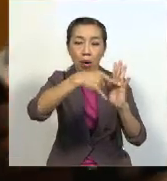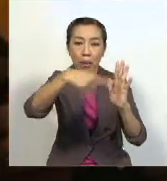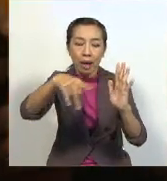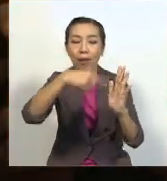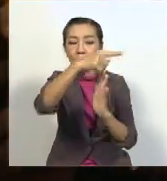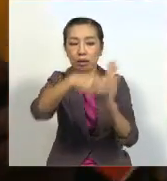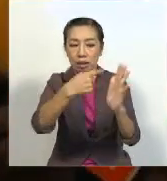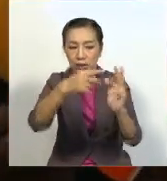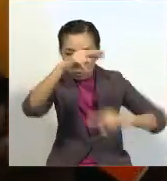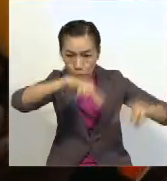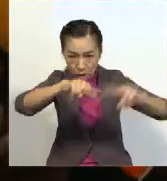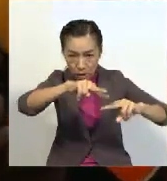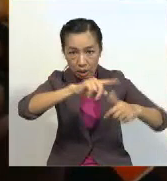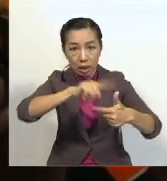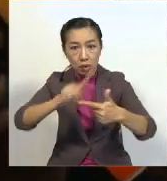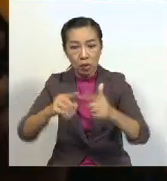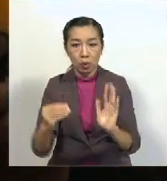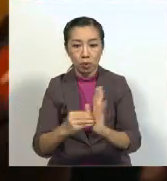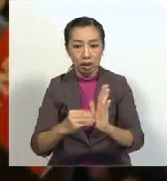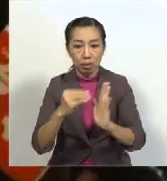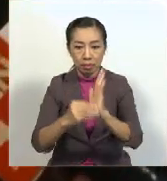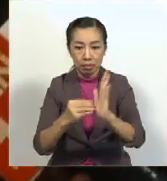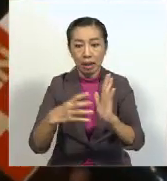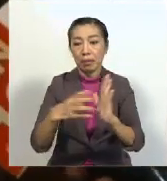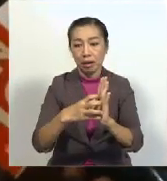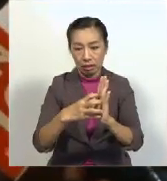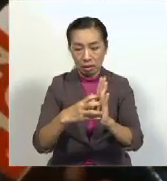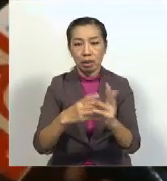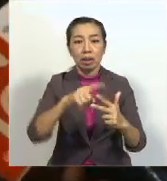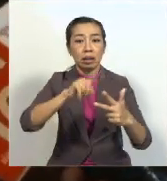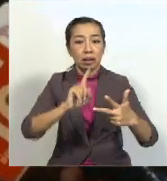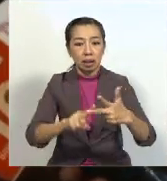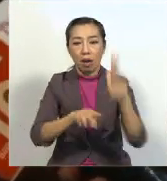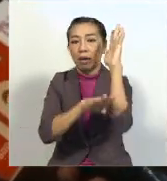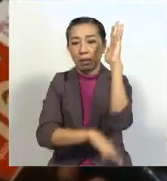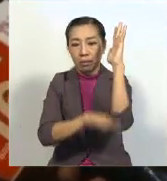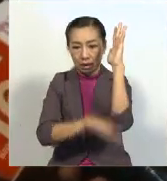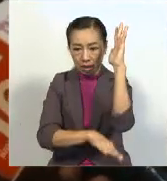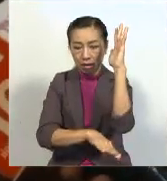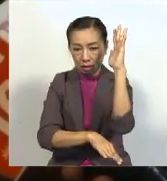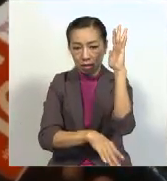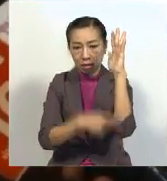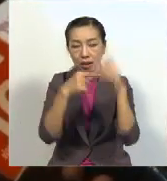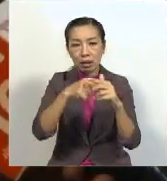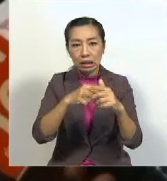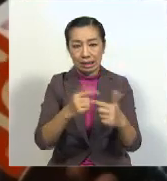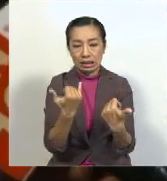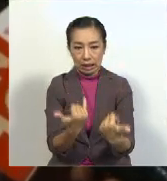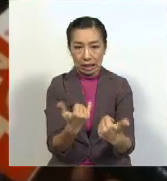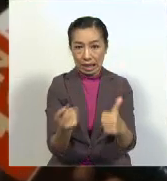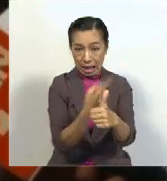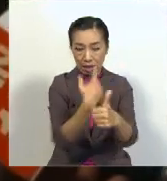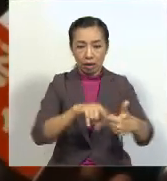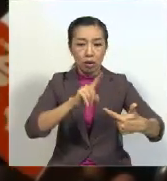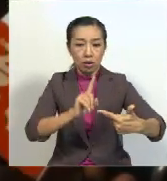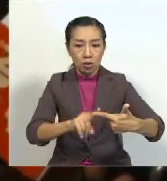ล่านั้นแล้วก็จะเป็นพื้นที่ในเขตกรุงเทพปริมณฑลภาคกลางแล้วก็จะเป็นในส่วนของภาคใต้นะครับในส่วนของขั้นแรกขั้นที่2ก็จะเป็น